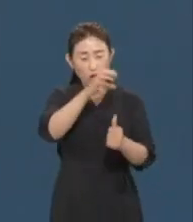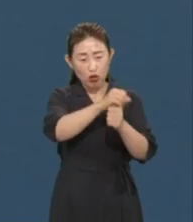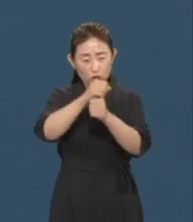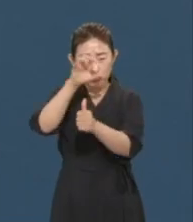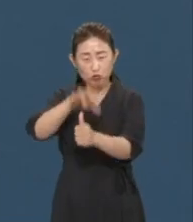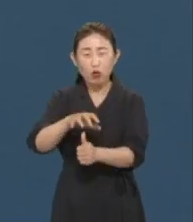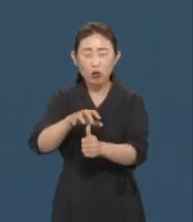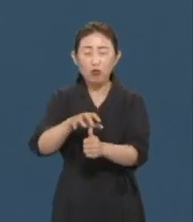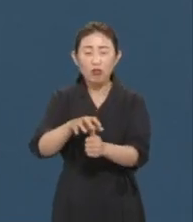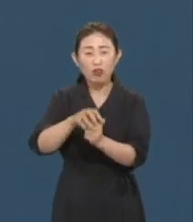TJB 김철진입니다